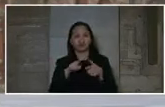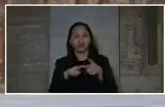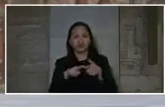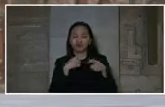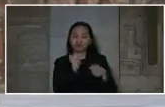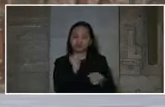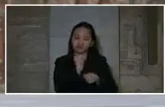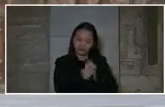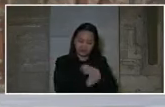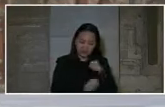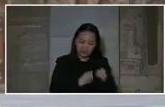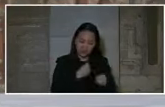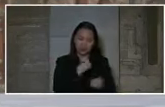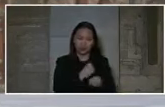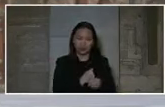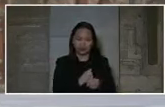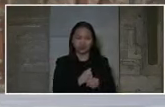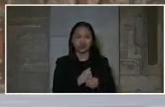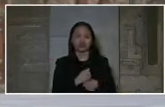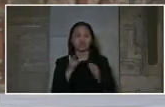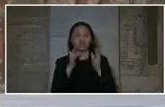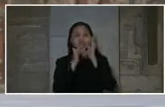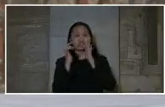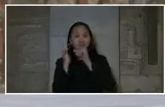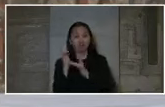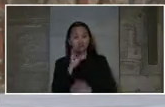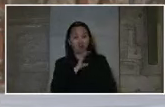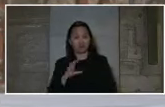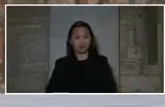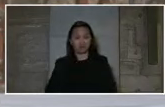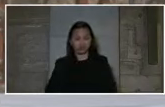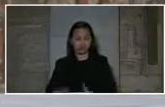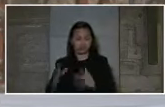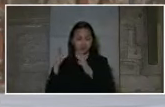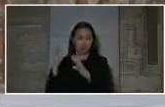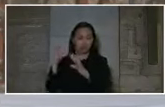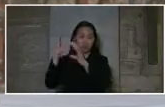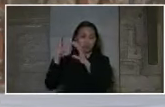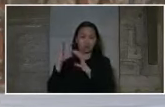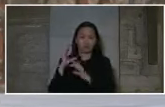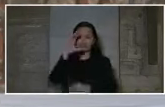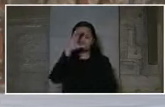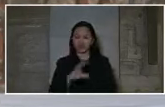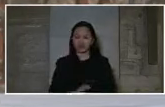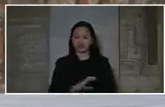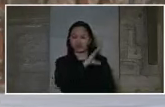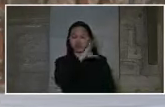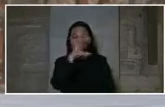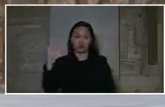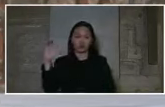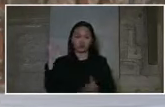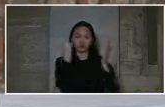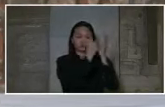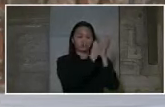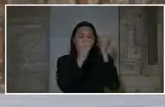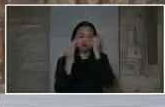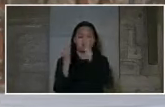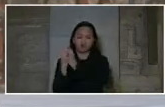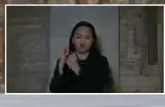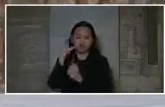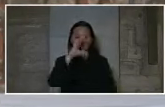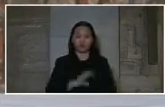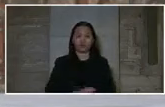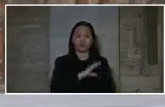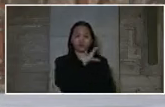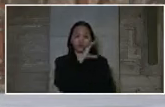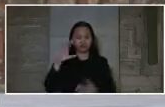Kalbaryo, nung pasanin ni Jesus ang kanyang krus, nung siya ipako sa krus, nung siya mamatay sa